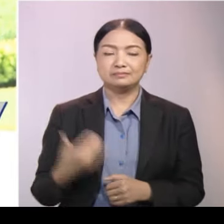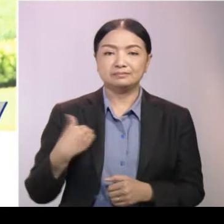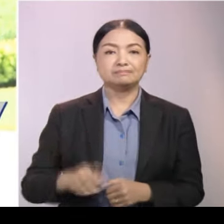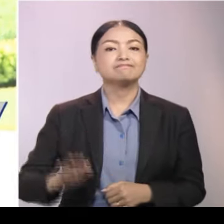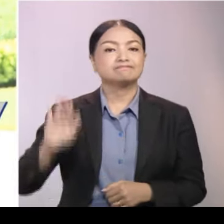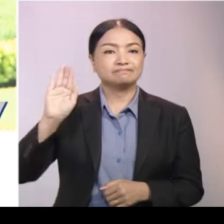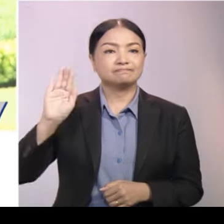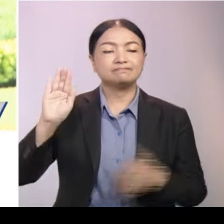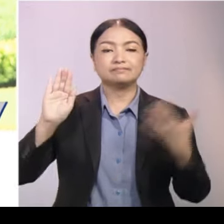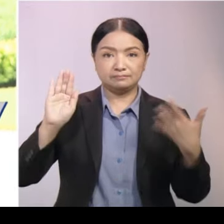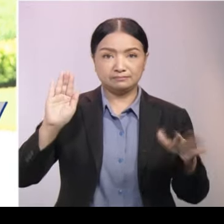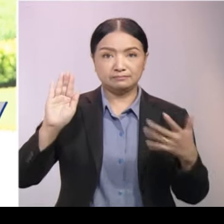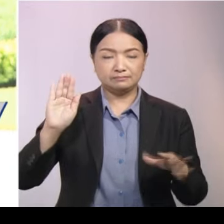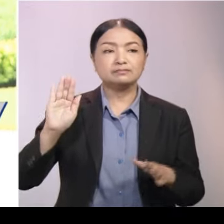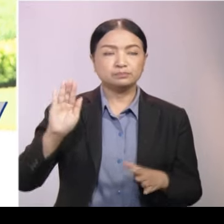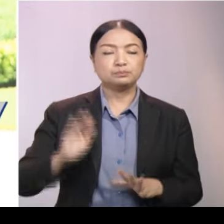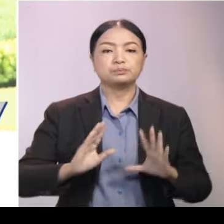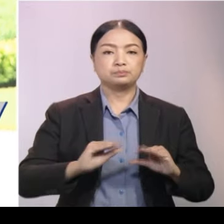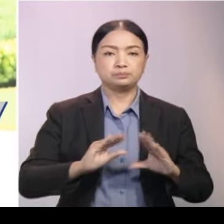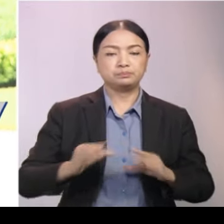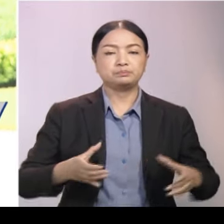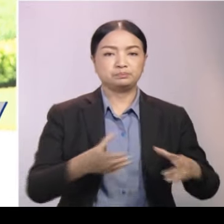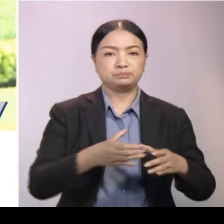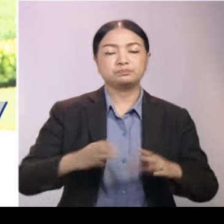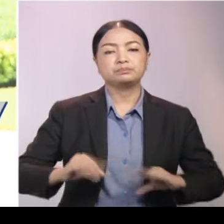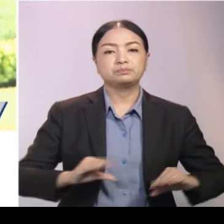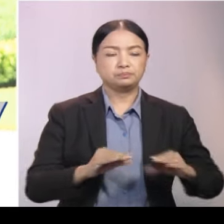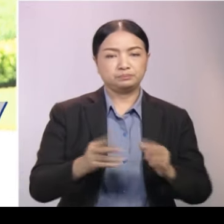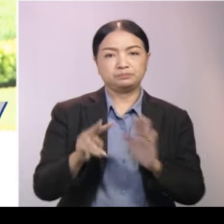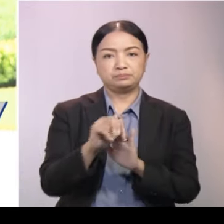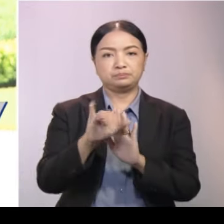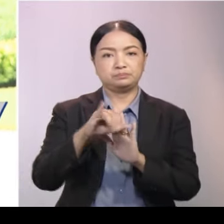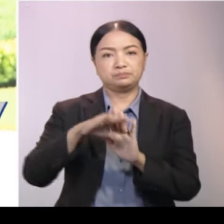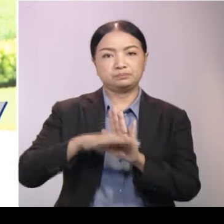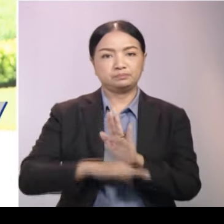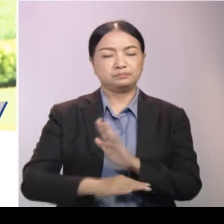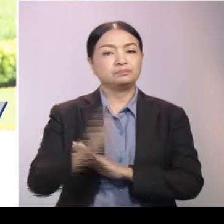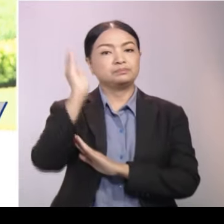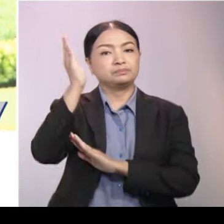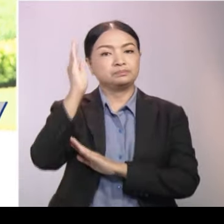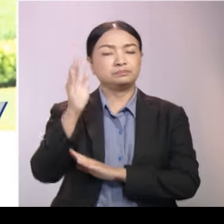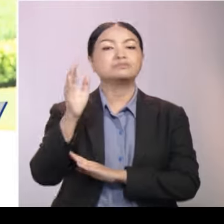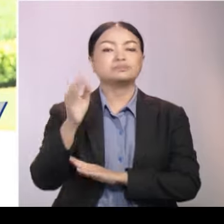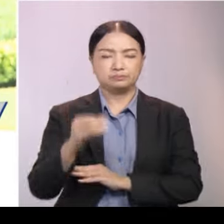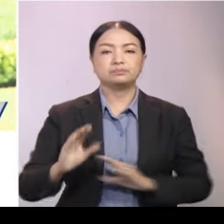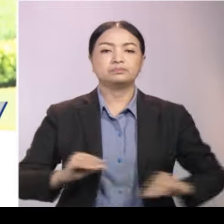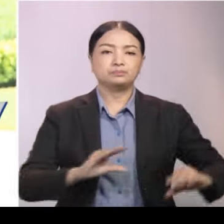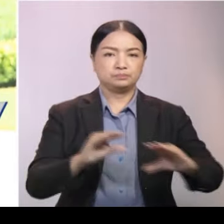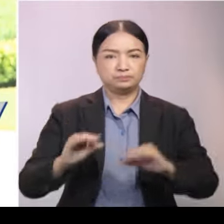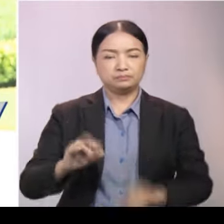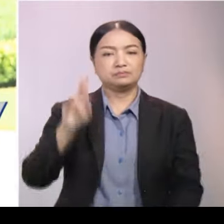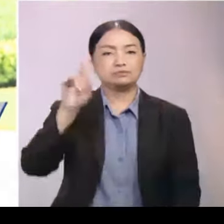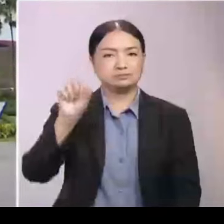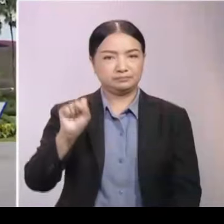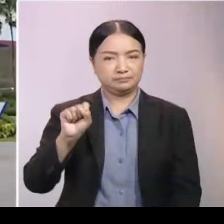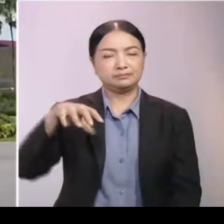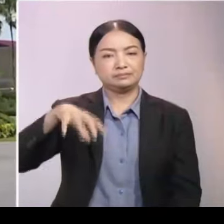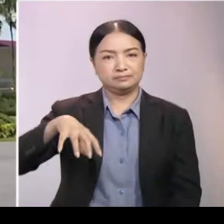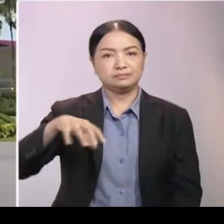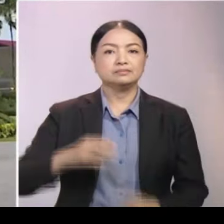ถวายสัตย์ปฏิญาณแล้วก็จะมีการประชุมคณะรัฐมนตรีเพื่อจัดทำนโยบายในการที่จะแถลงต่อที่ประชุมร่วมรัฐสภาครับ